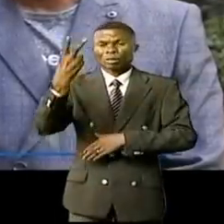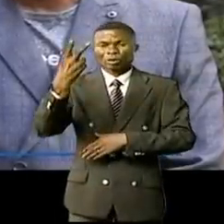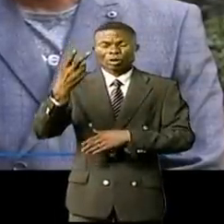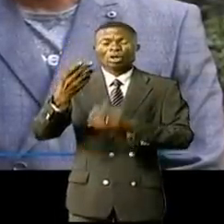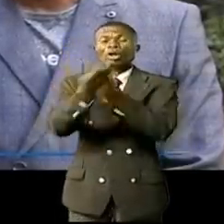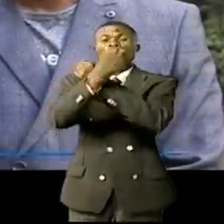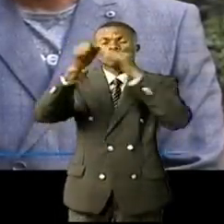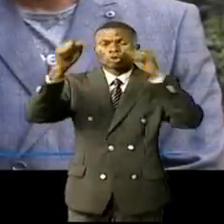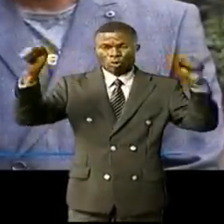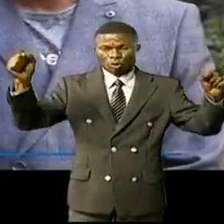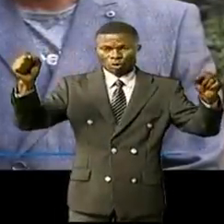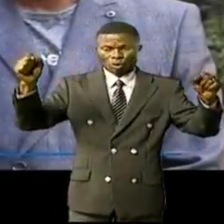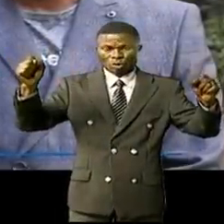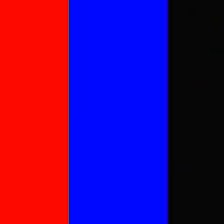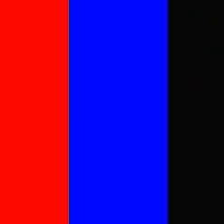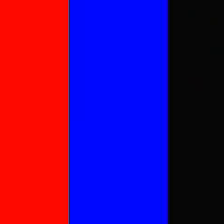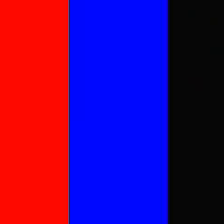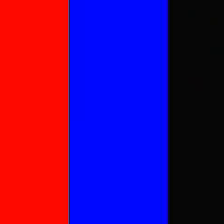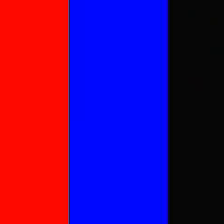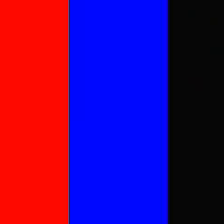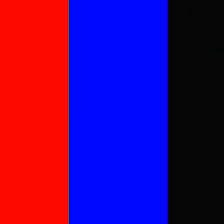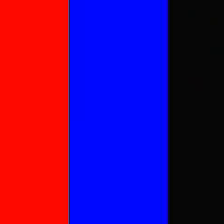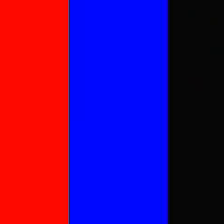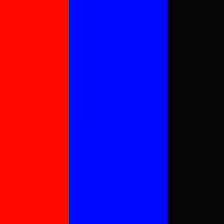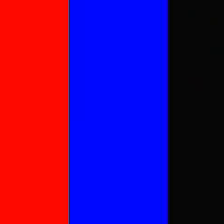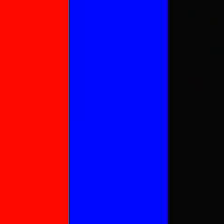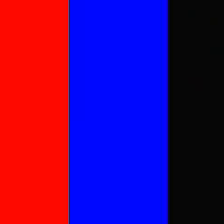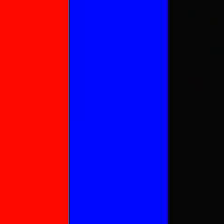rescapés, il y a honorable